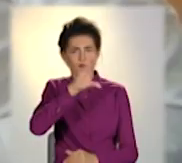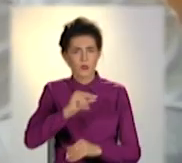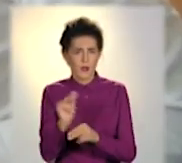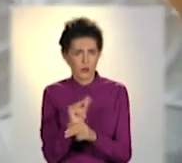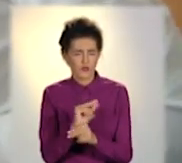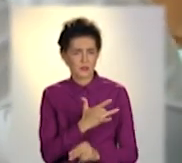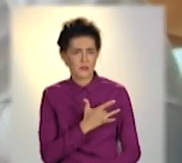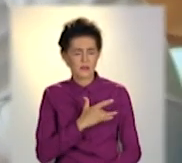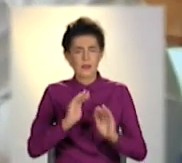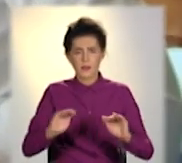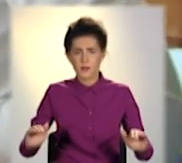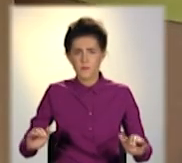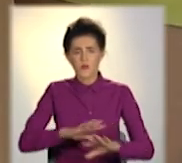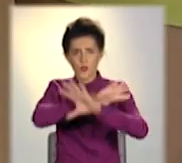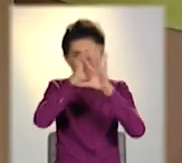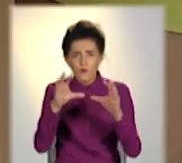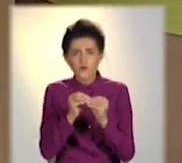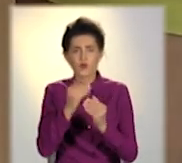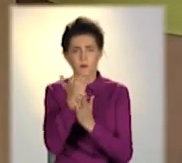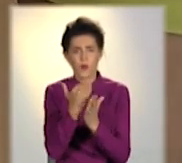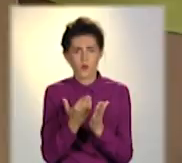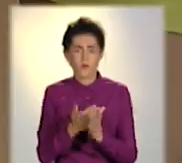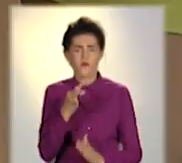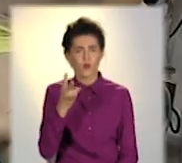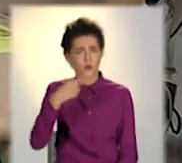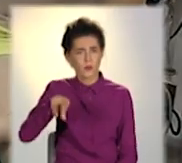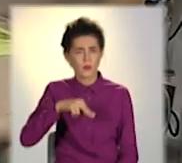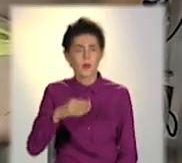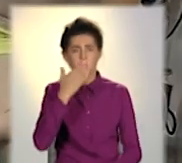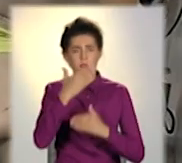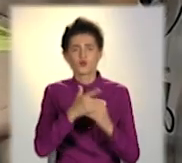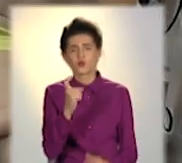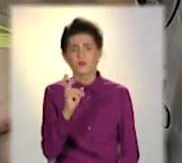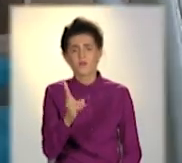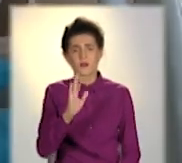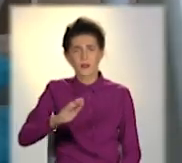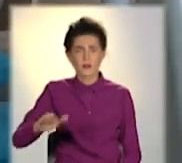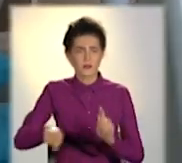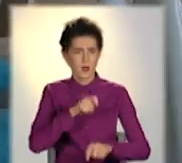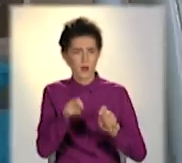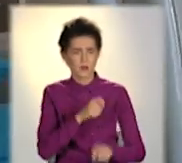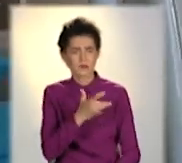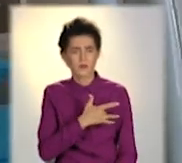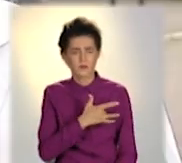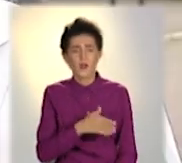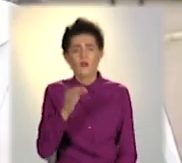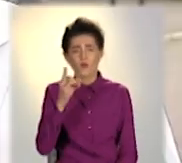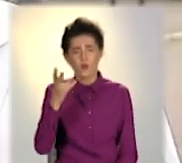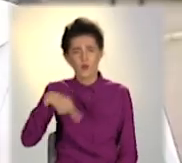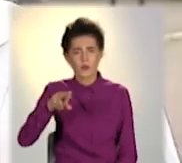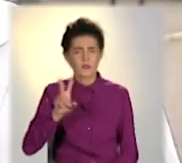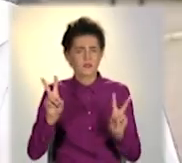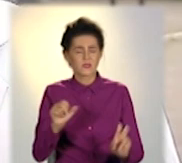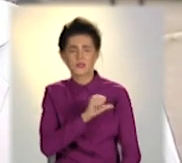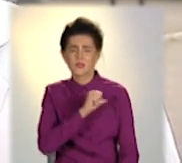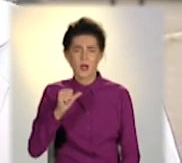детей. Загалом в межах программы фонду допомогу отримали понад 120 детей с вадами сердца. Фонд Рината Ахметова – один из наших